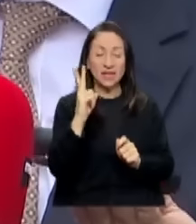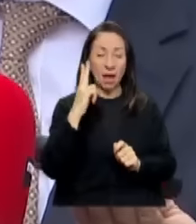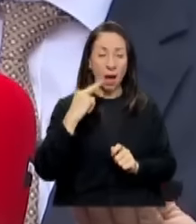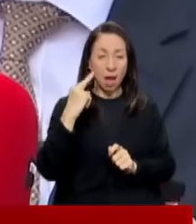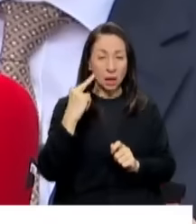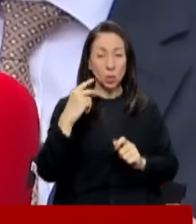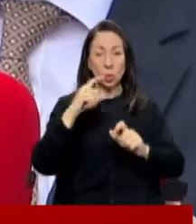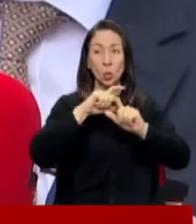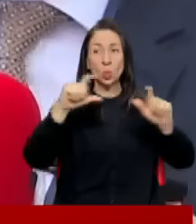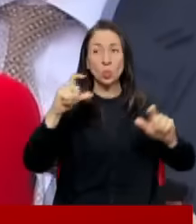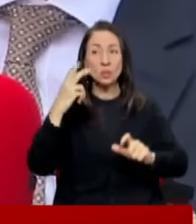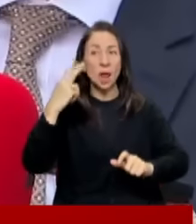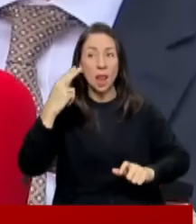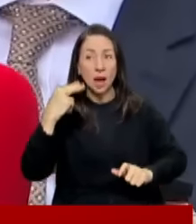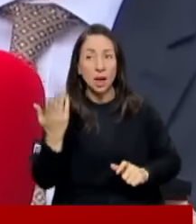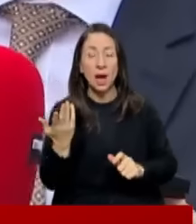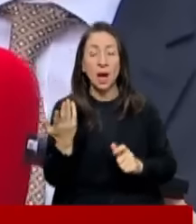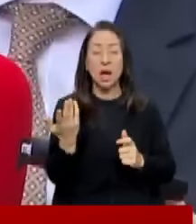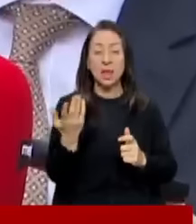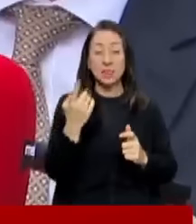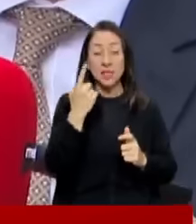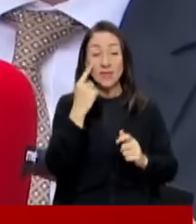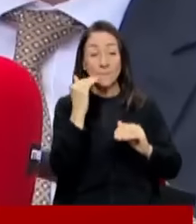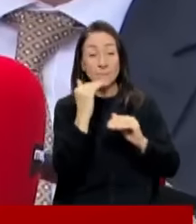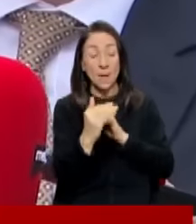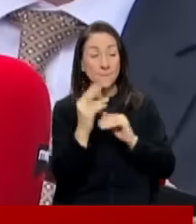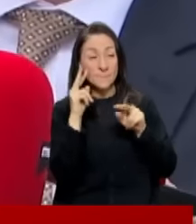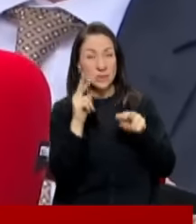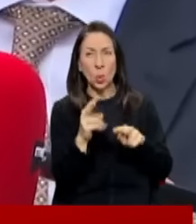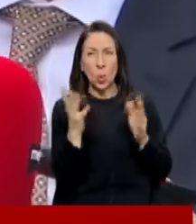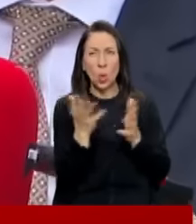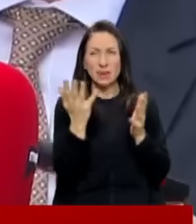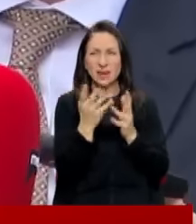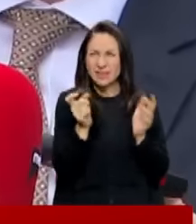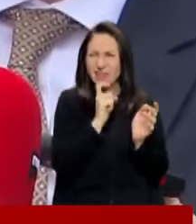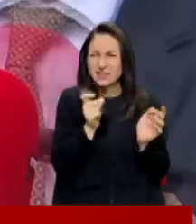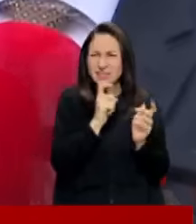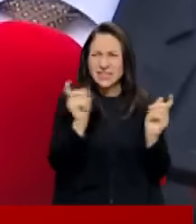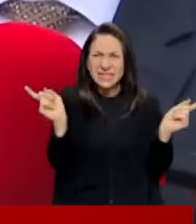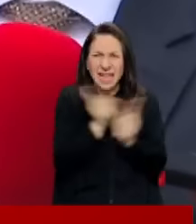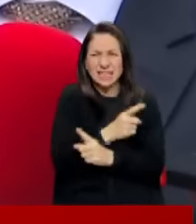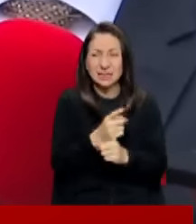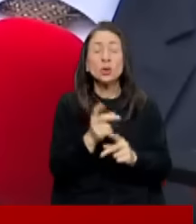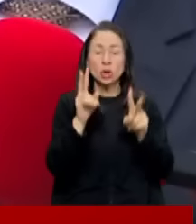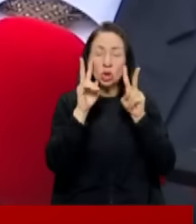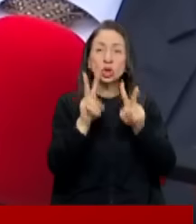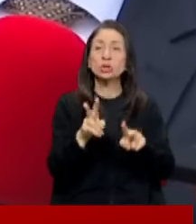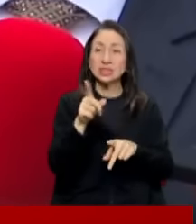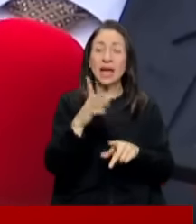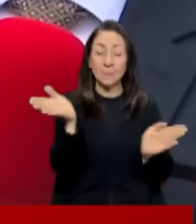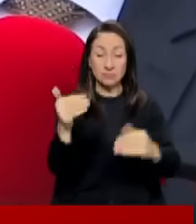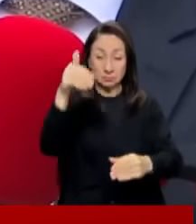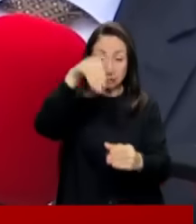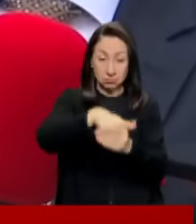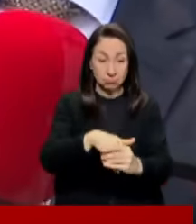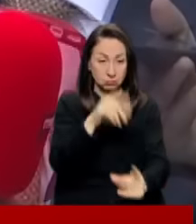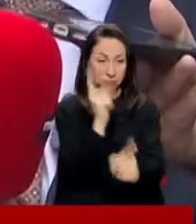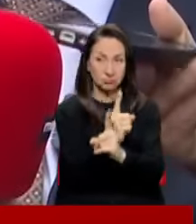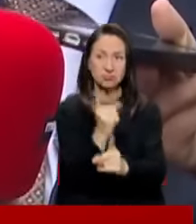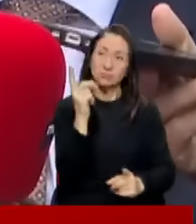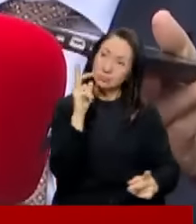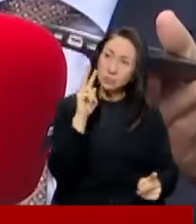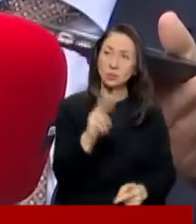ahlakına, kurumsal ahlaka, devletine, milletine bakışına o kadar aykırı, o kadar ters ki. Göreceksiniz, hem sandıkta karşılığını